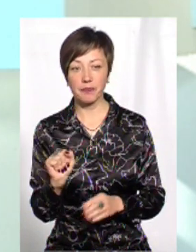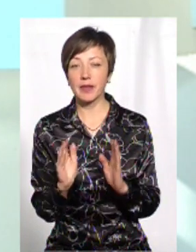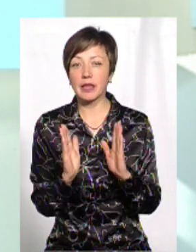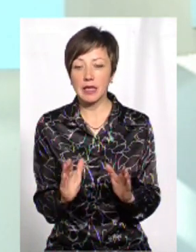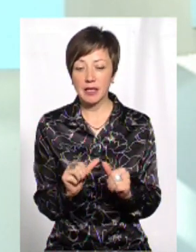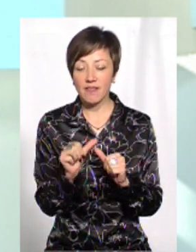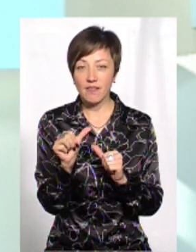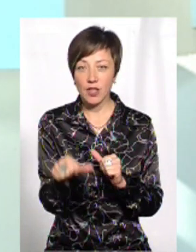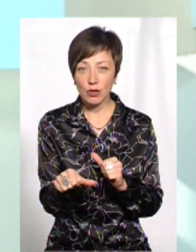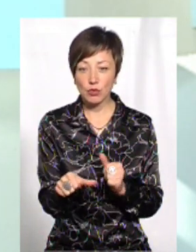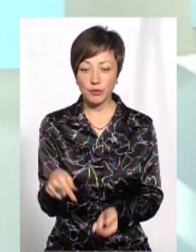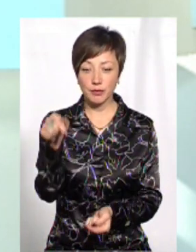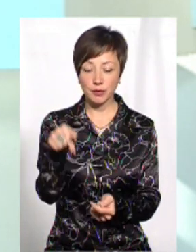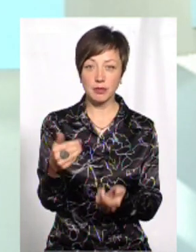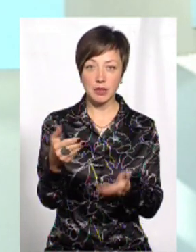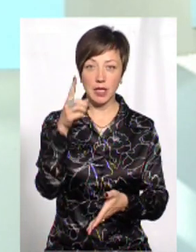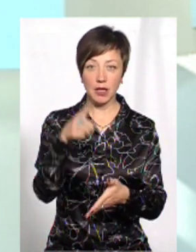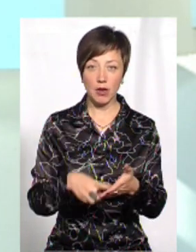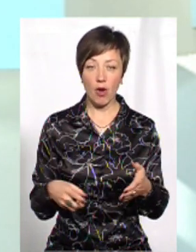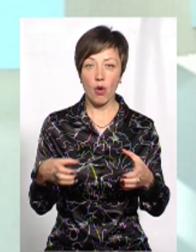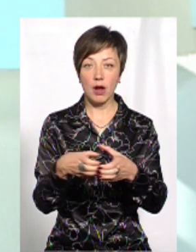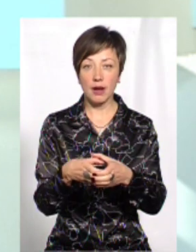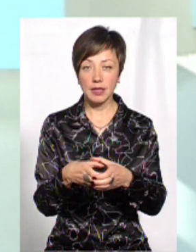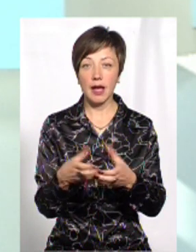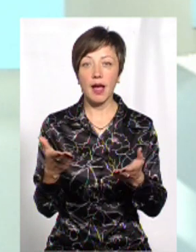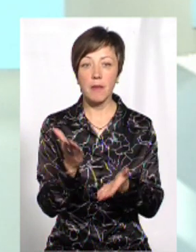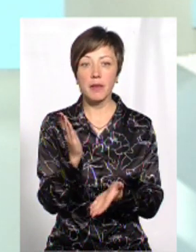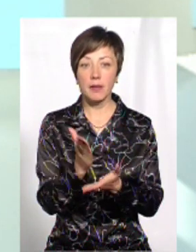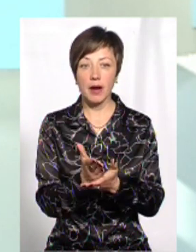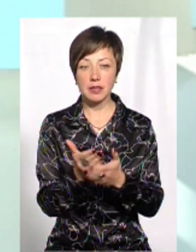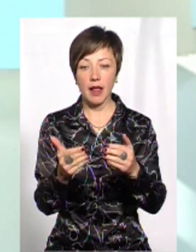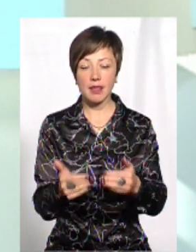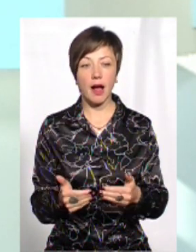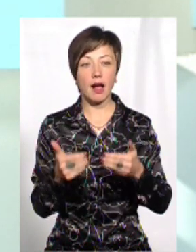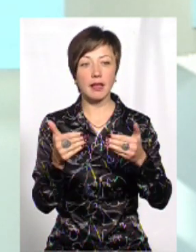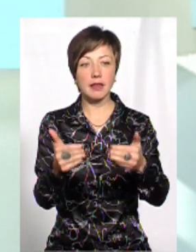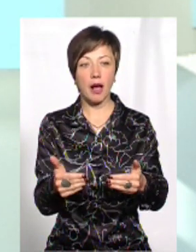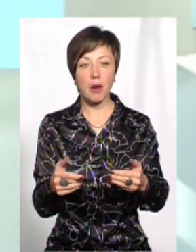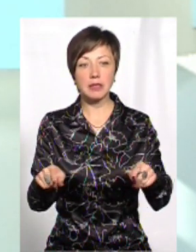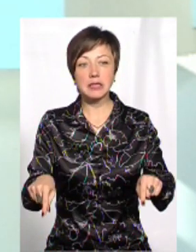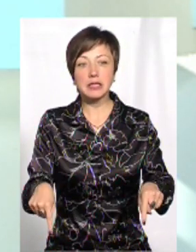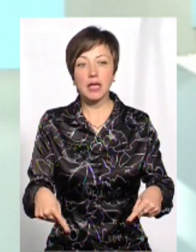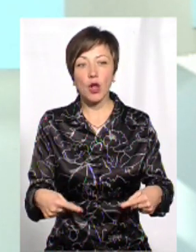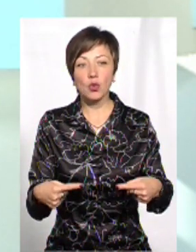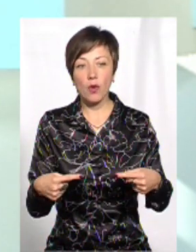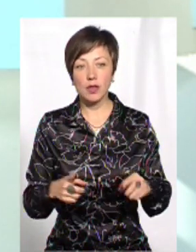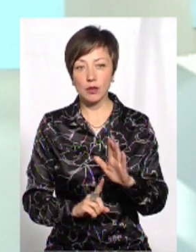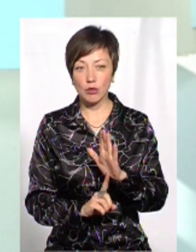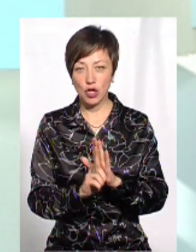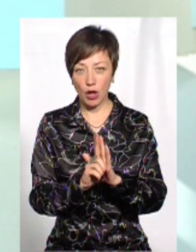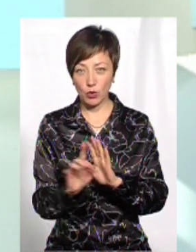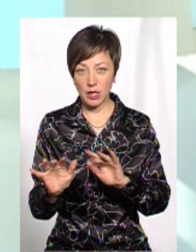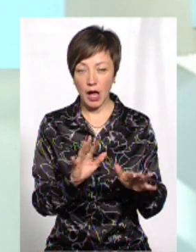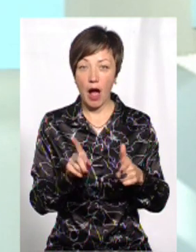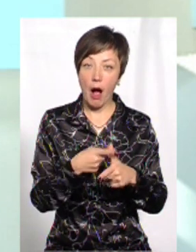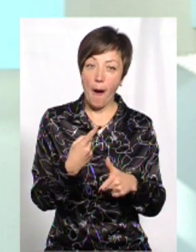для позначення релігійних організацій, які перебувають на етапі свого становлення, початку діяльності, або ж